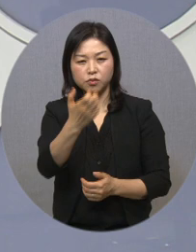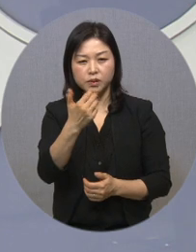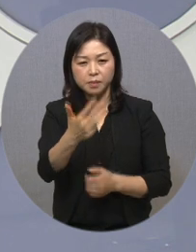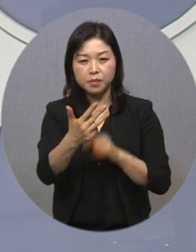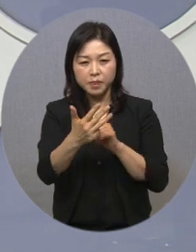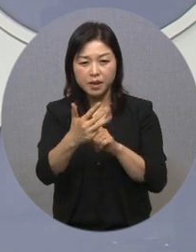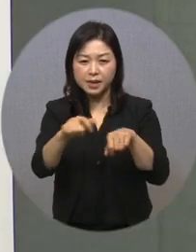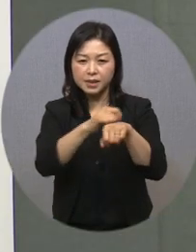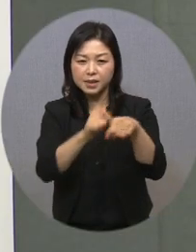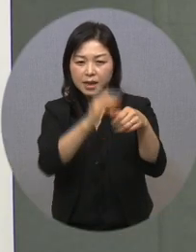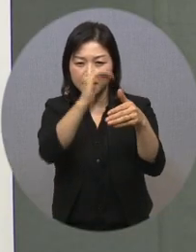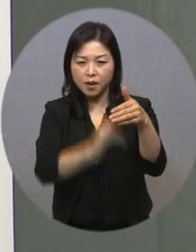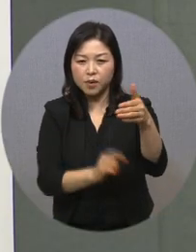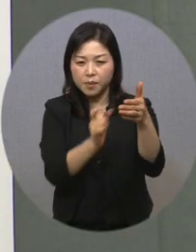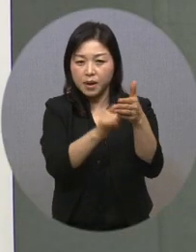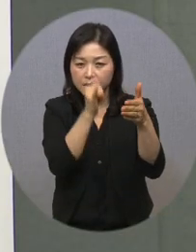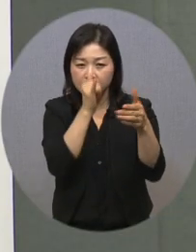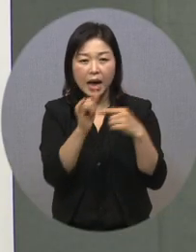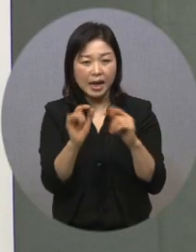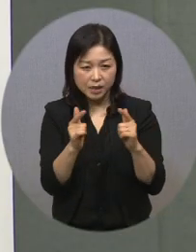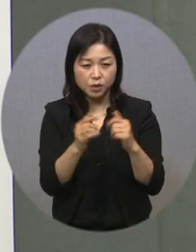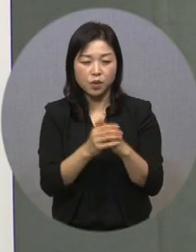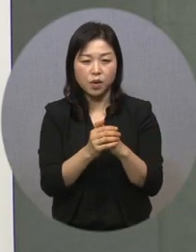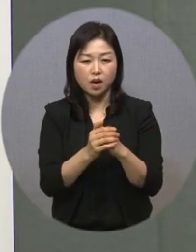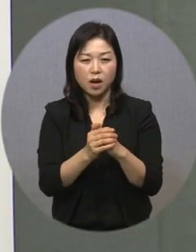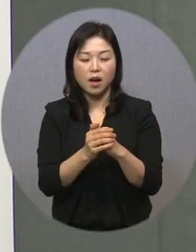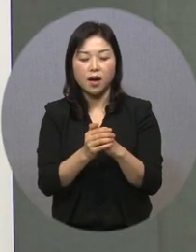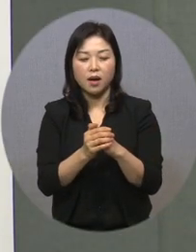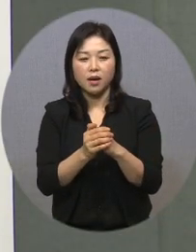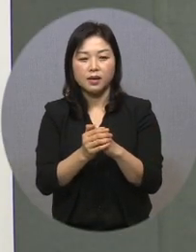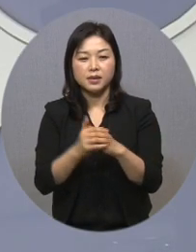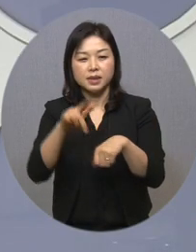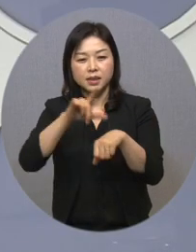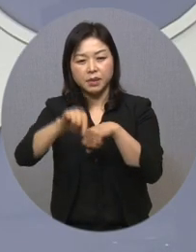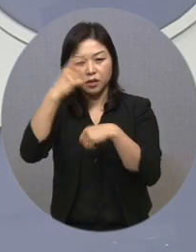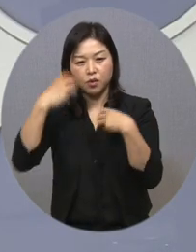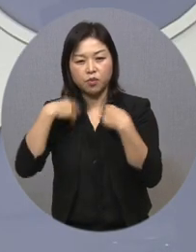있는 것이 아니라 명확하게 지방자치법 2조의